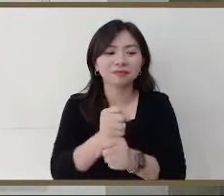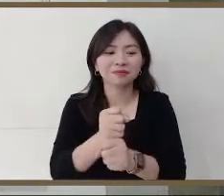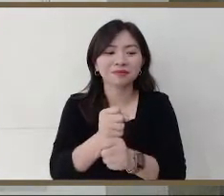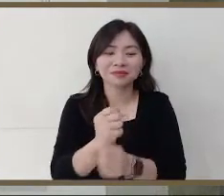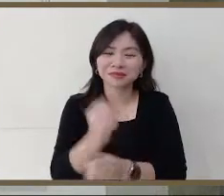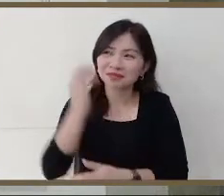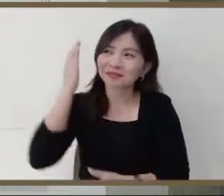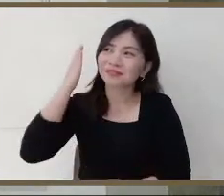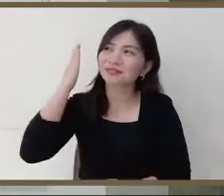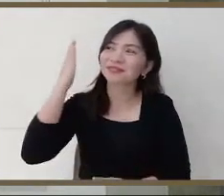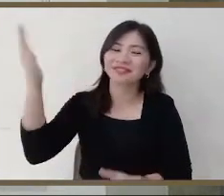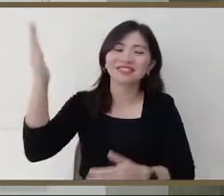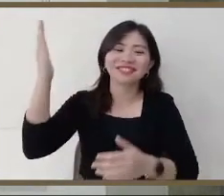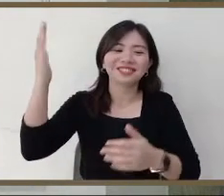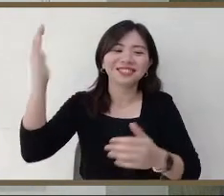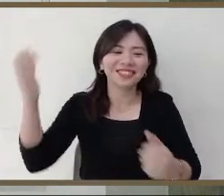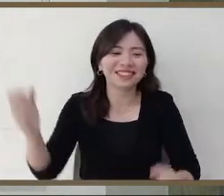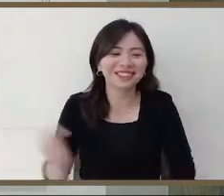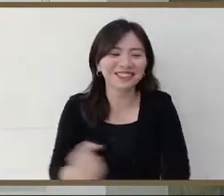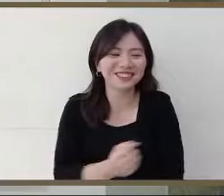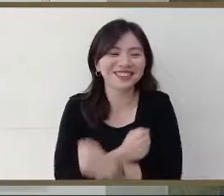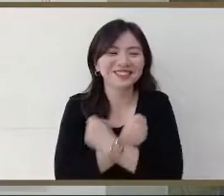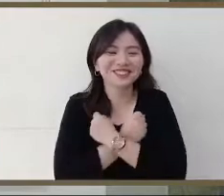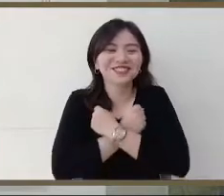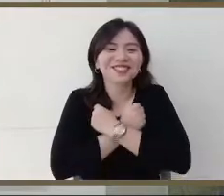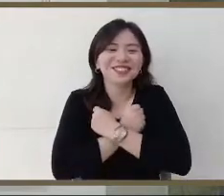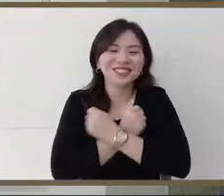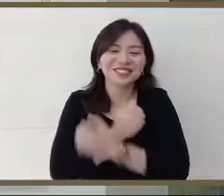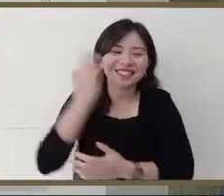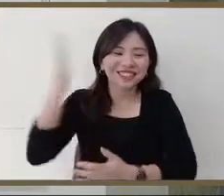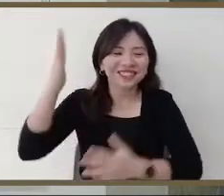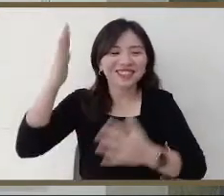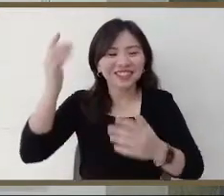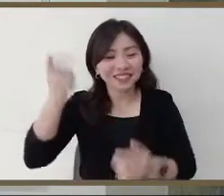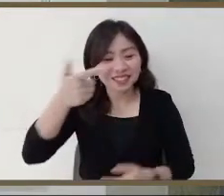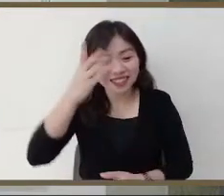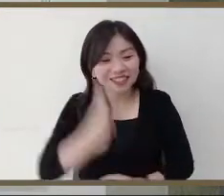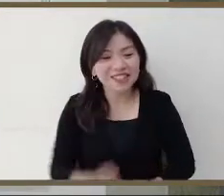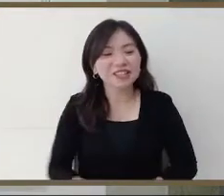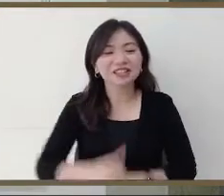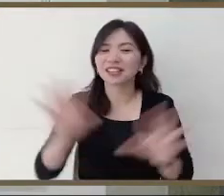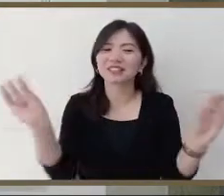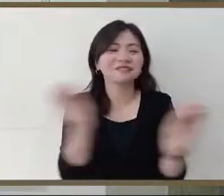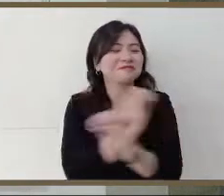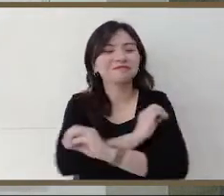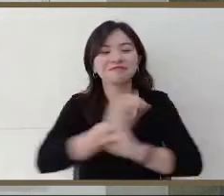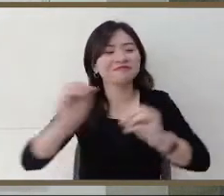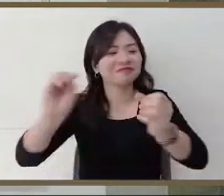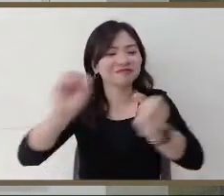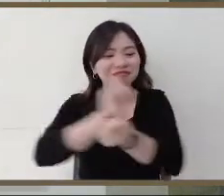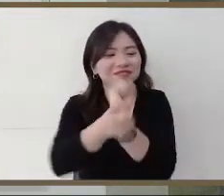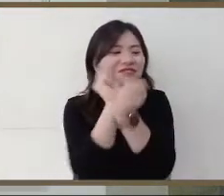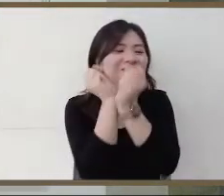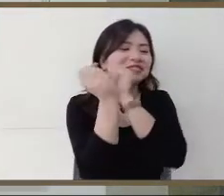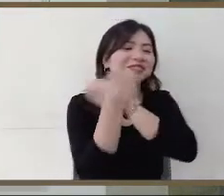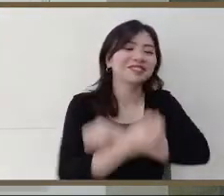katiyakan. Ang pag-ibig mo, O Diyos, di nagbabago.